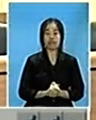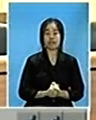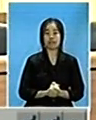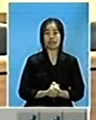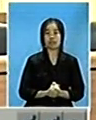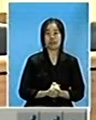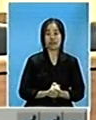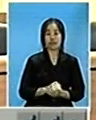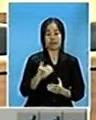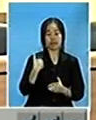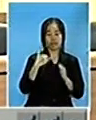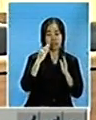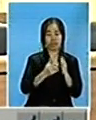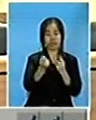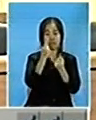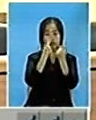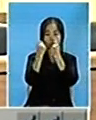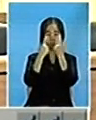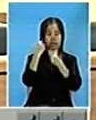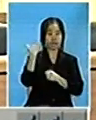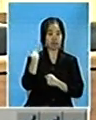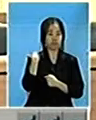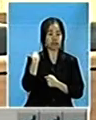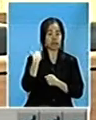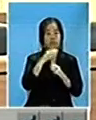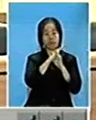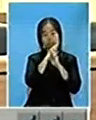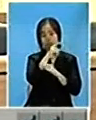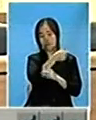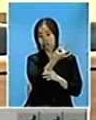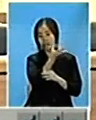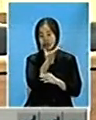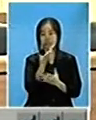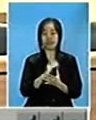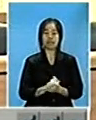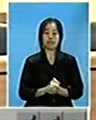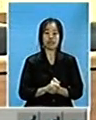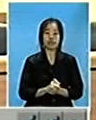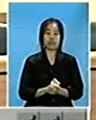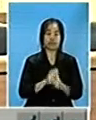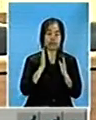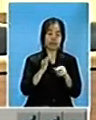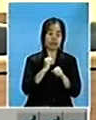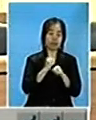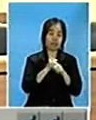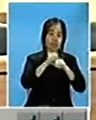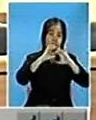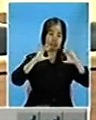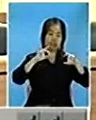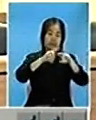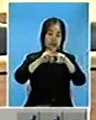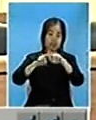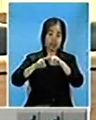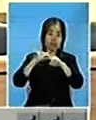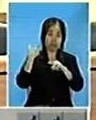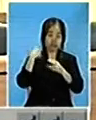ท่านได้เห็นเสียงวิพากษ์วิจารณ์ไหมครับว่าเขาวิจารณ์เราอย่างไรท่านข้าราชการที่มาชี้แจงท่านช่วยไปบอกตุลาการ